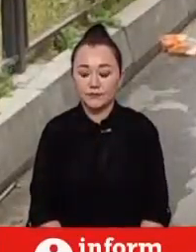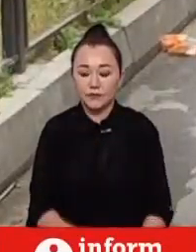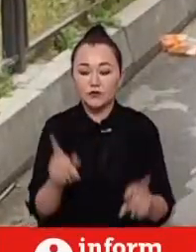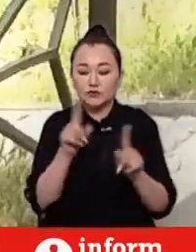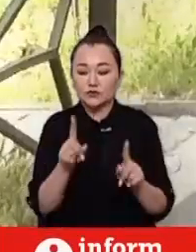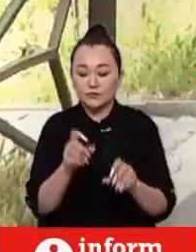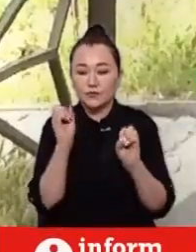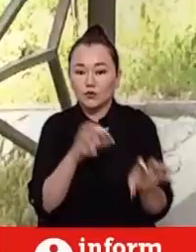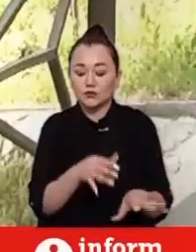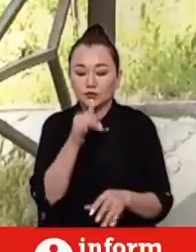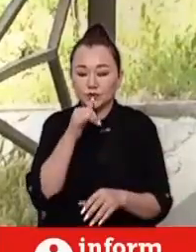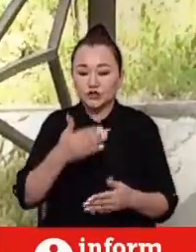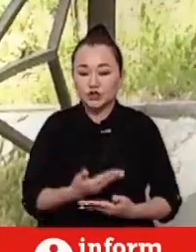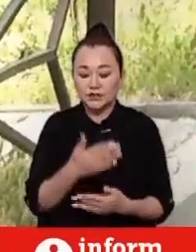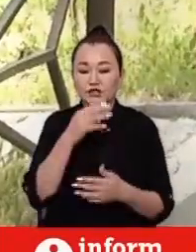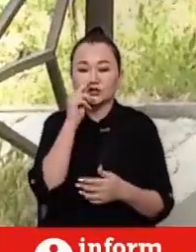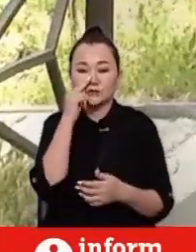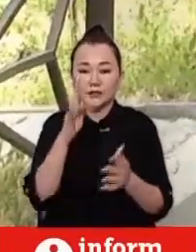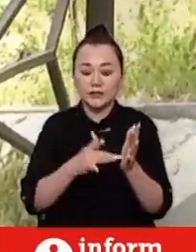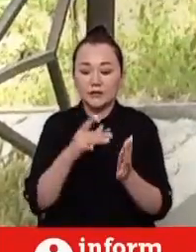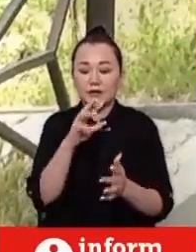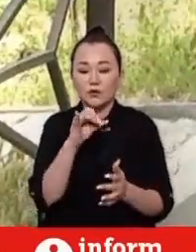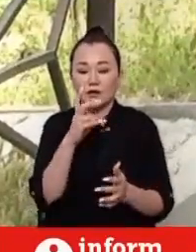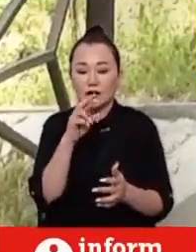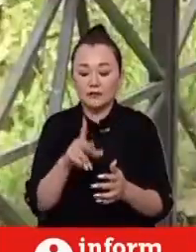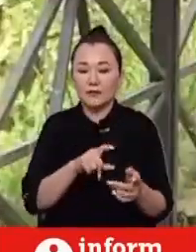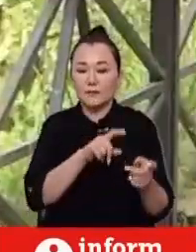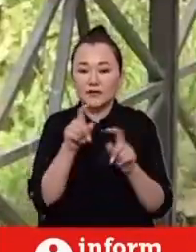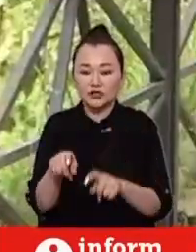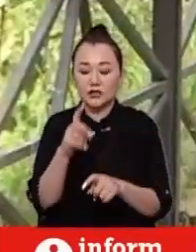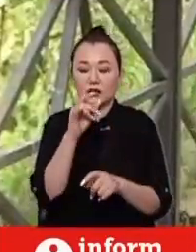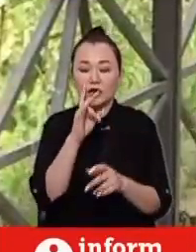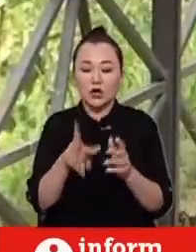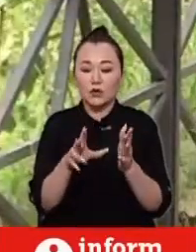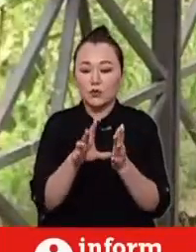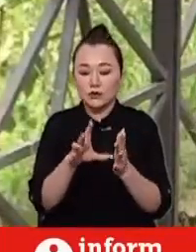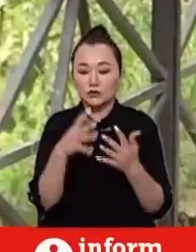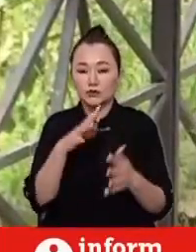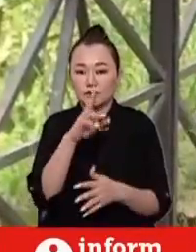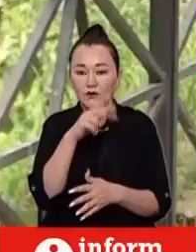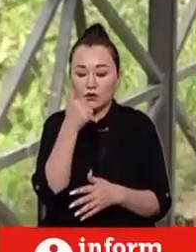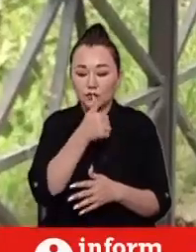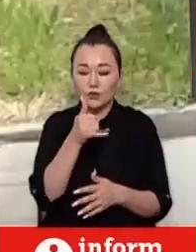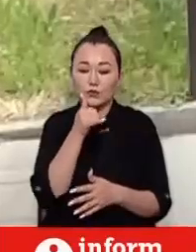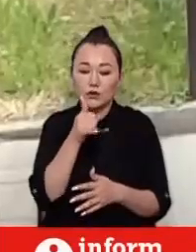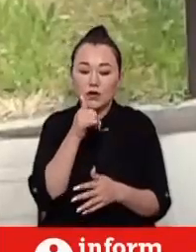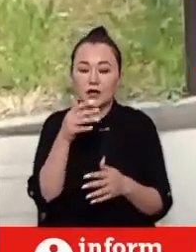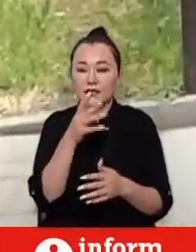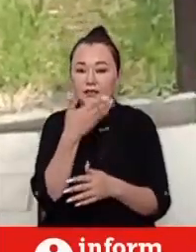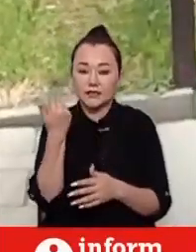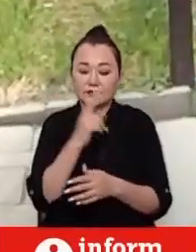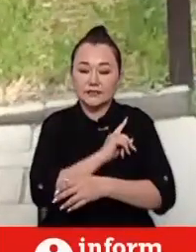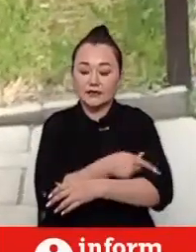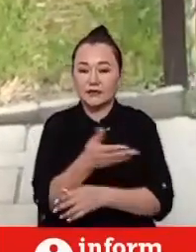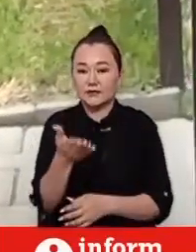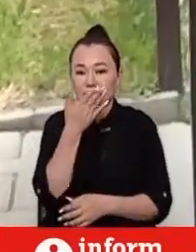Чтобы бросить курить, жительница Шымкента Ульяна Волкова перешла на электронки. Их девушка курит уже 2 года. Говорит, от вейпов нет сильного запаха